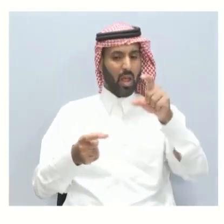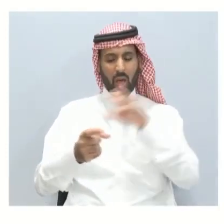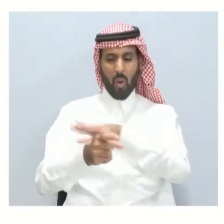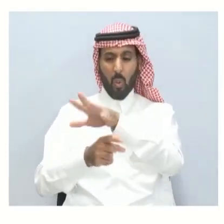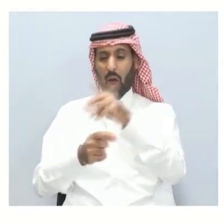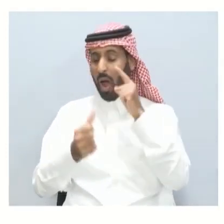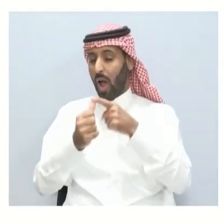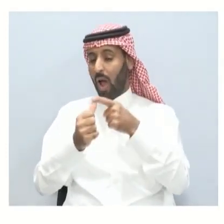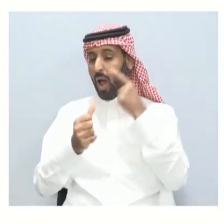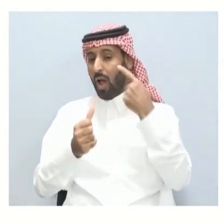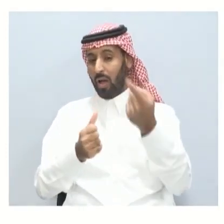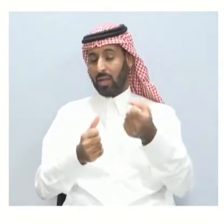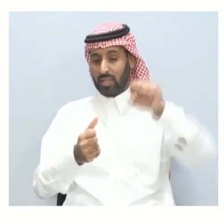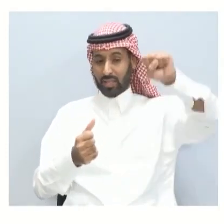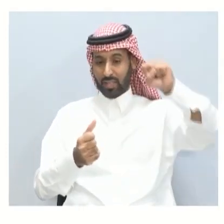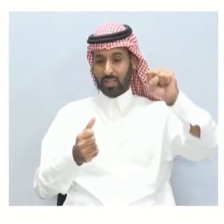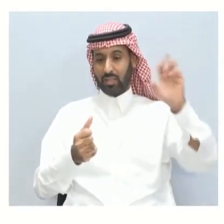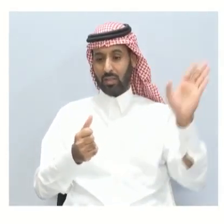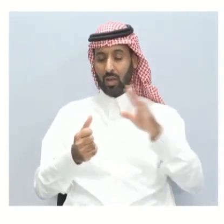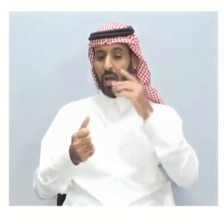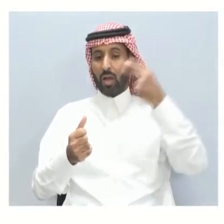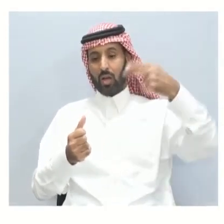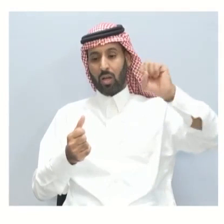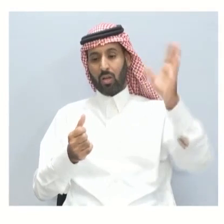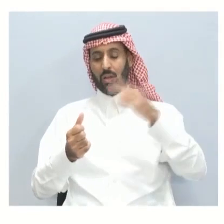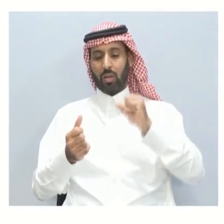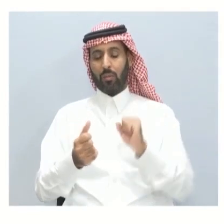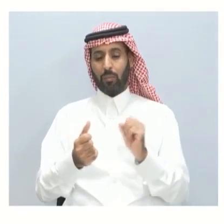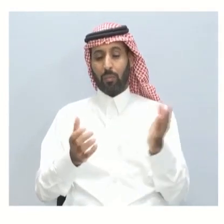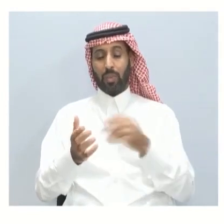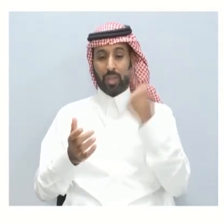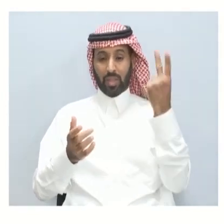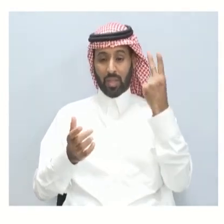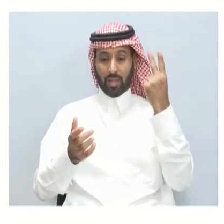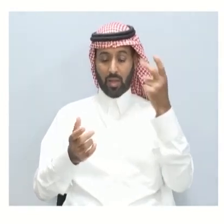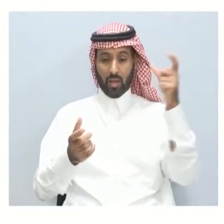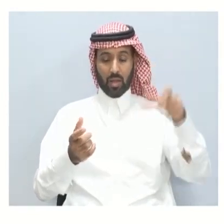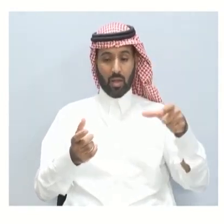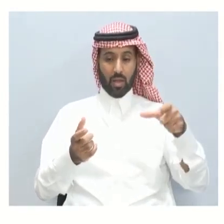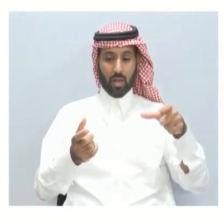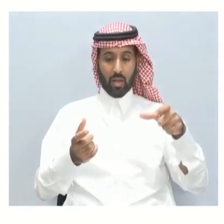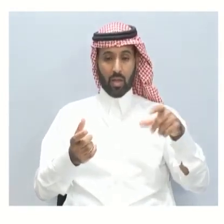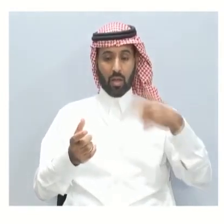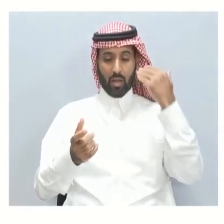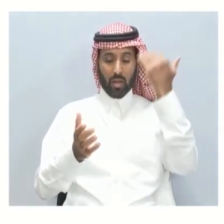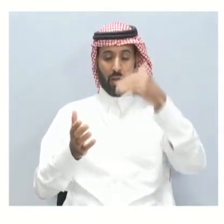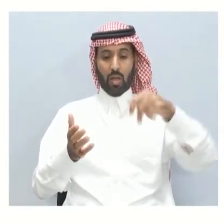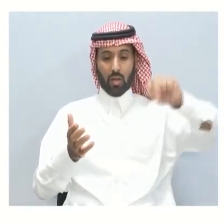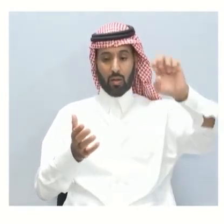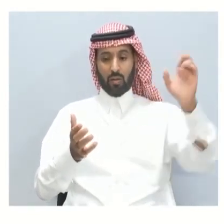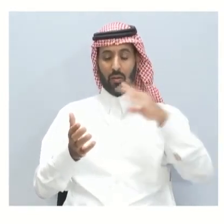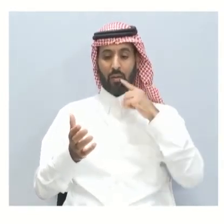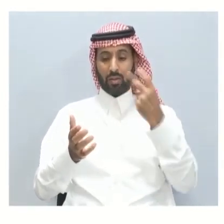الذي اخذناه سابقا فقط يوجد فيها الاس وهو الهيدروجين والهيليوم المجموعه الثانيه او المستوى عفوا الان